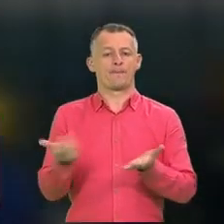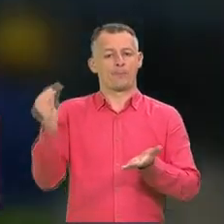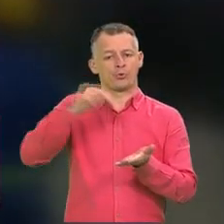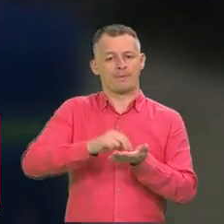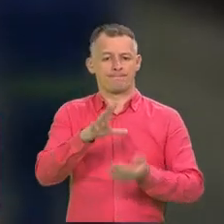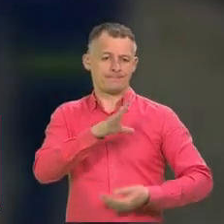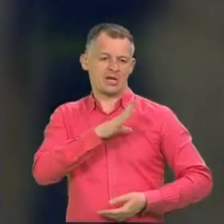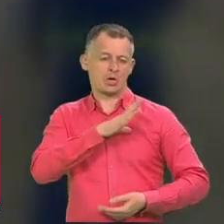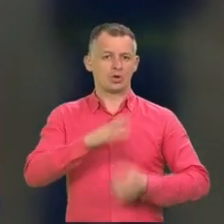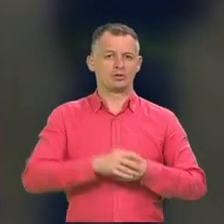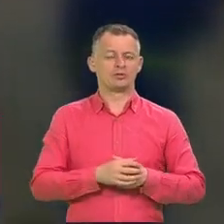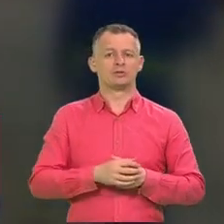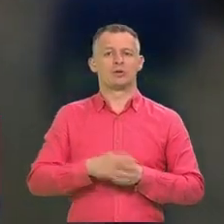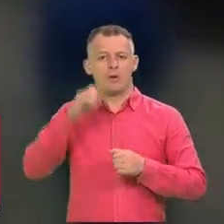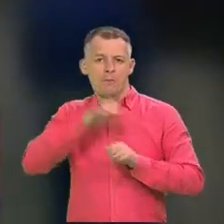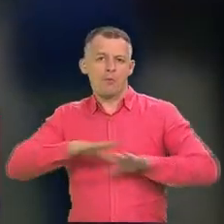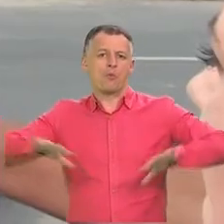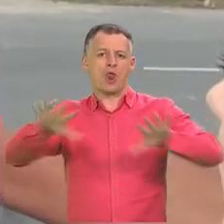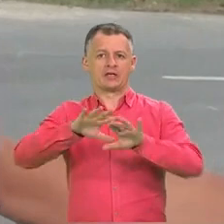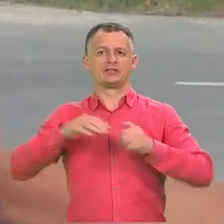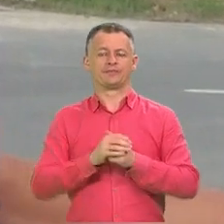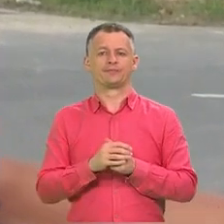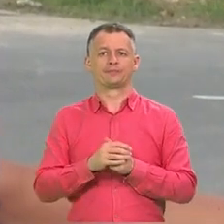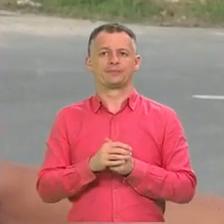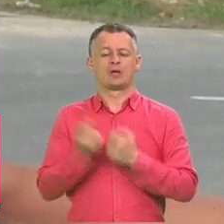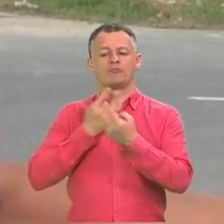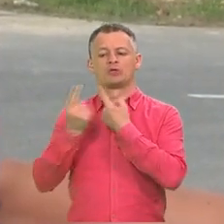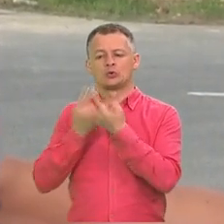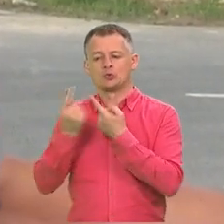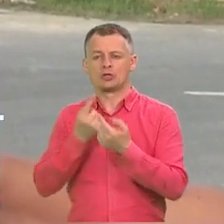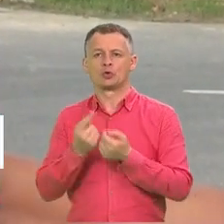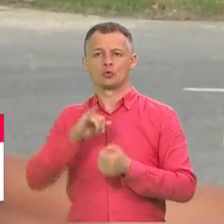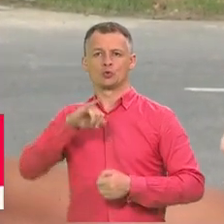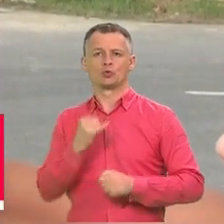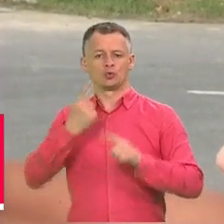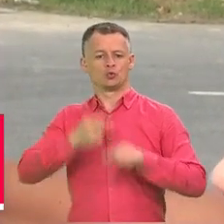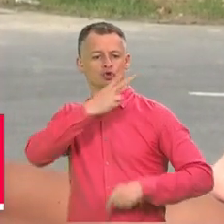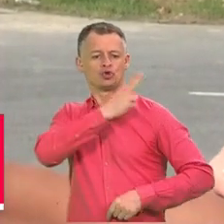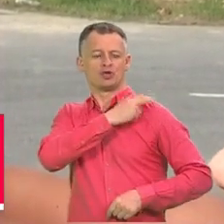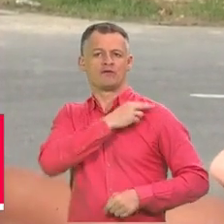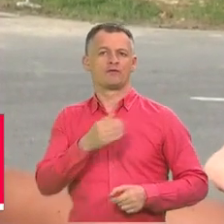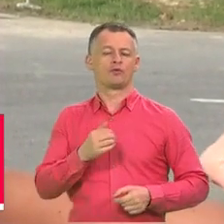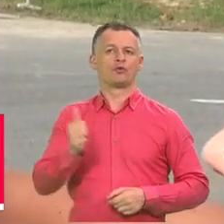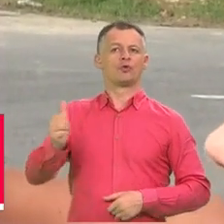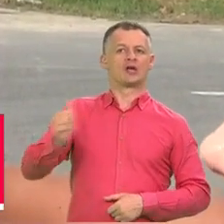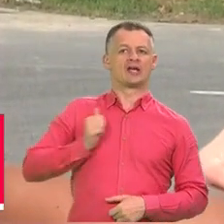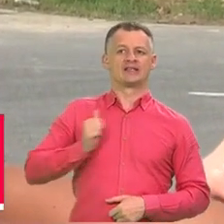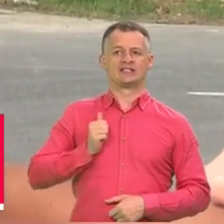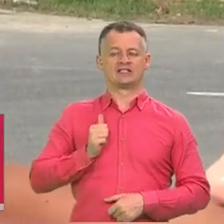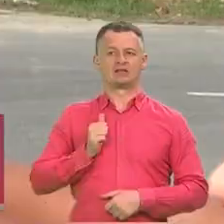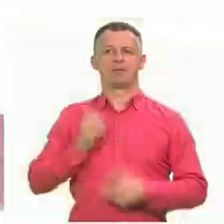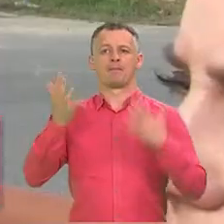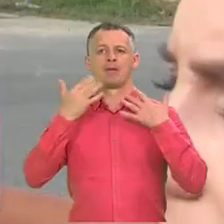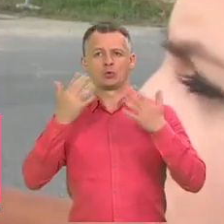pericol populația. Am discutat cu șeful gărzii de mediu și cu șeful agenției de